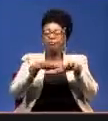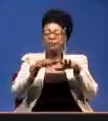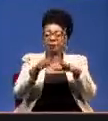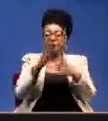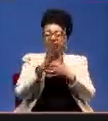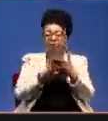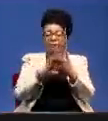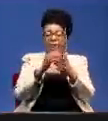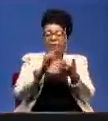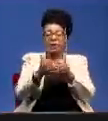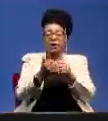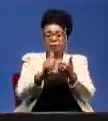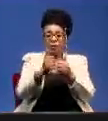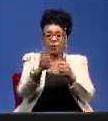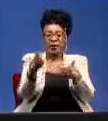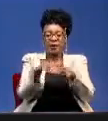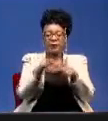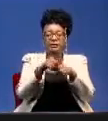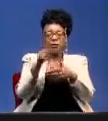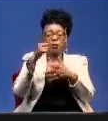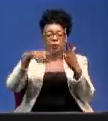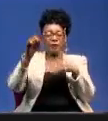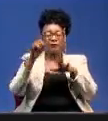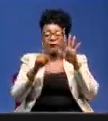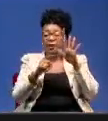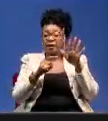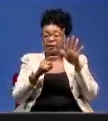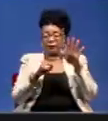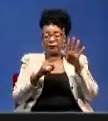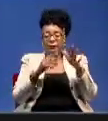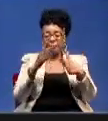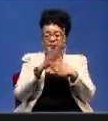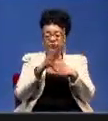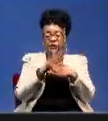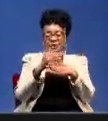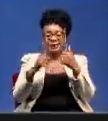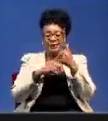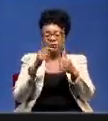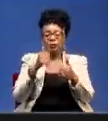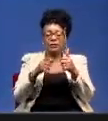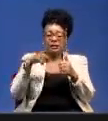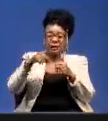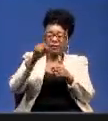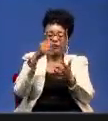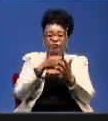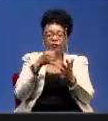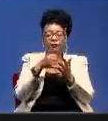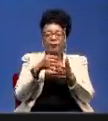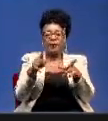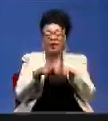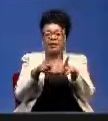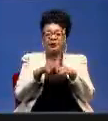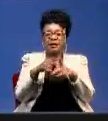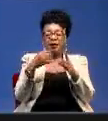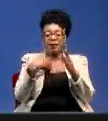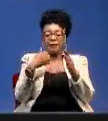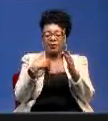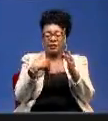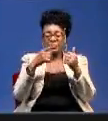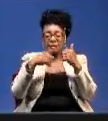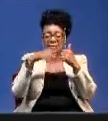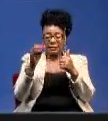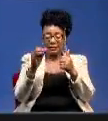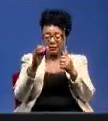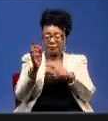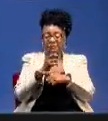marathon kwa kishinda mashindano matano kati ya sita ambao alishiriki, huku akiandikisha muda wa chini wa dakika 60.